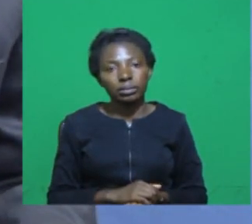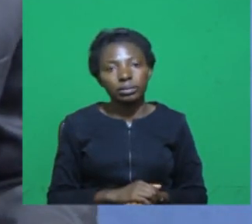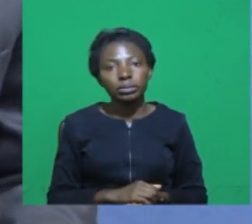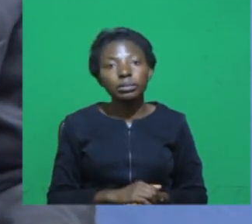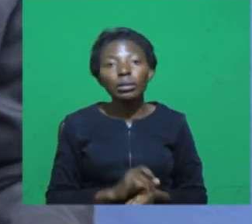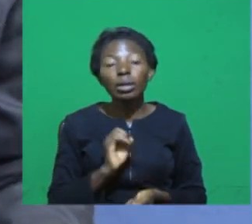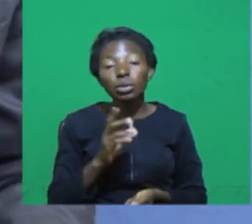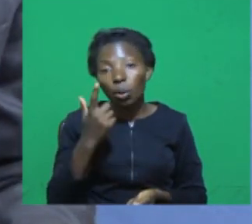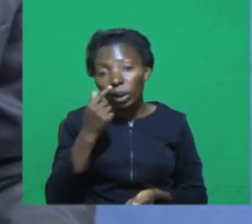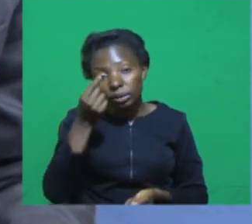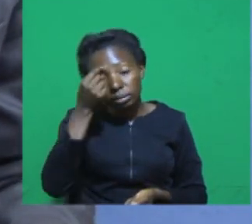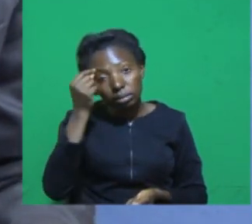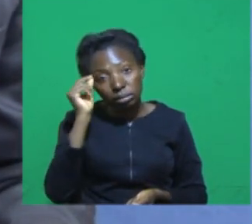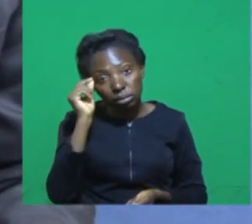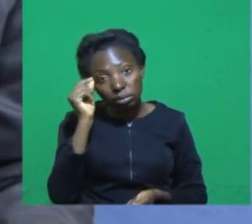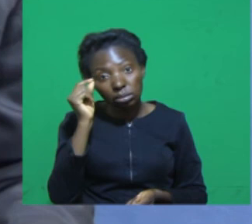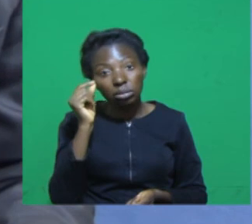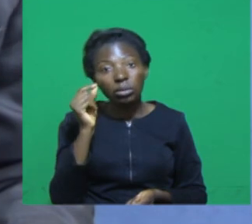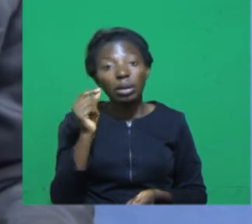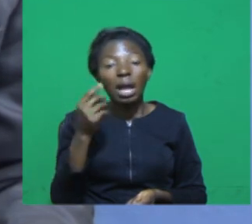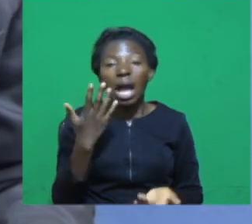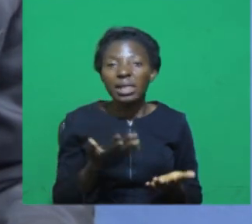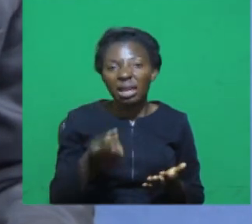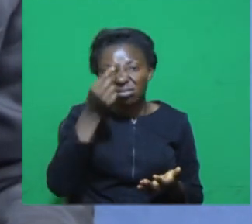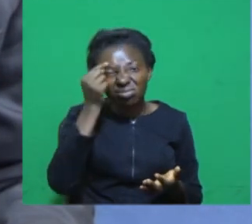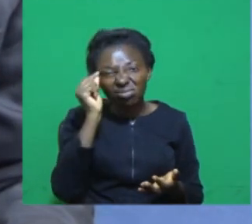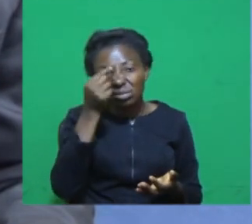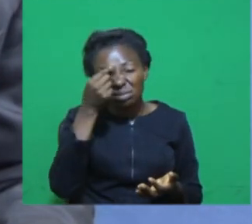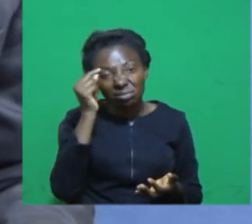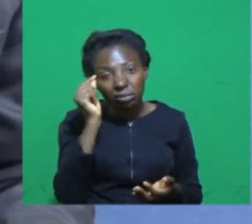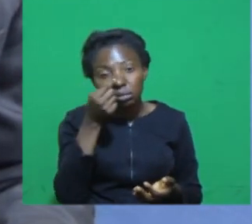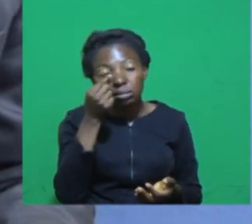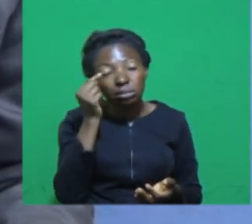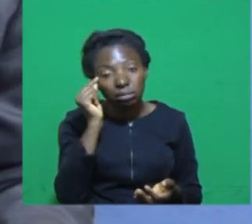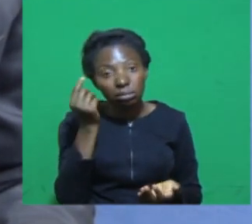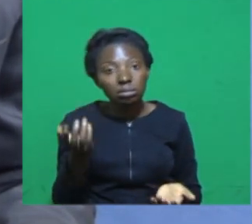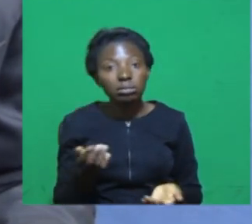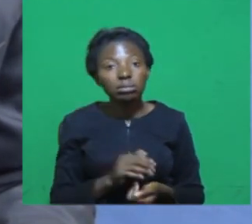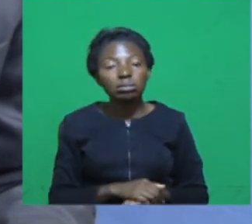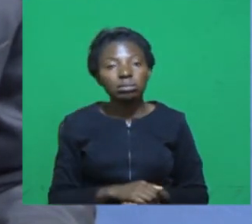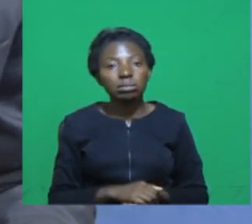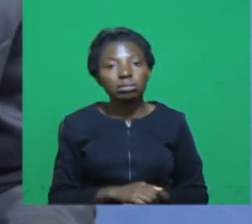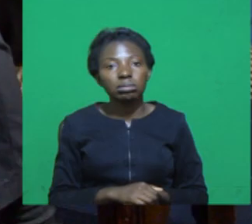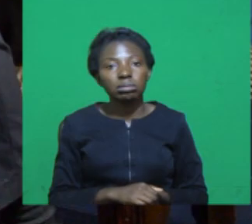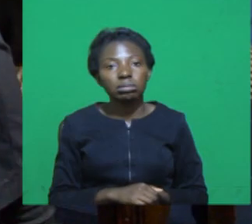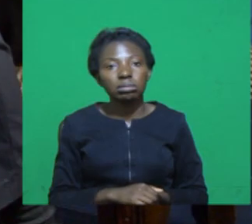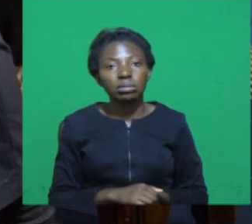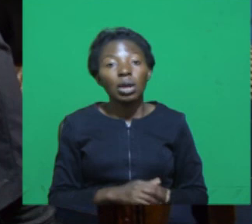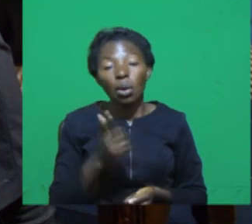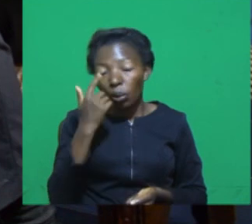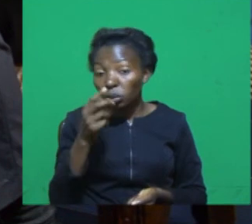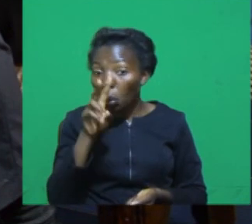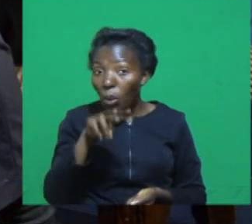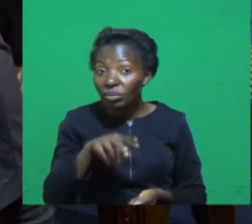kuti patsiye zviya zvekuzora-zora zvinhu kumaziso pamusoro pemaziso apa mukatocherechedzawo